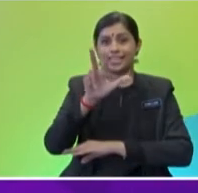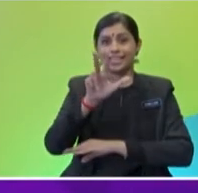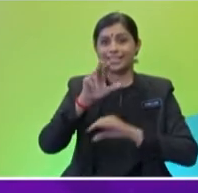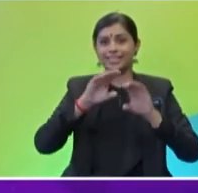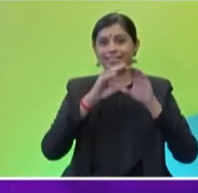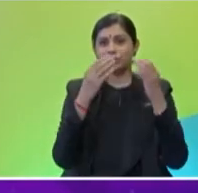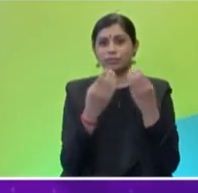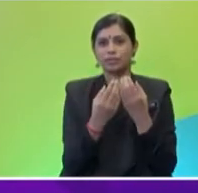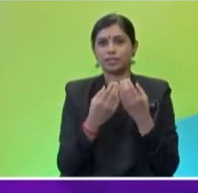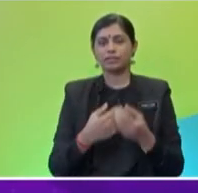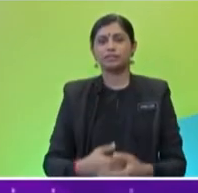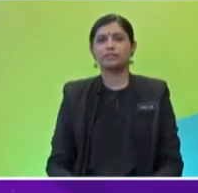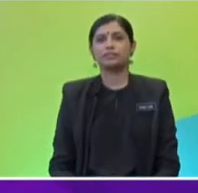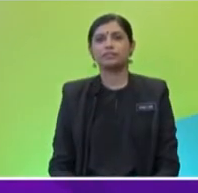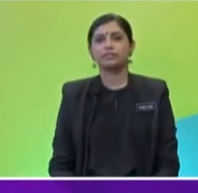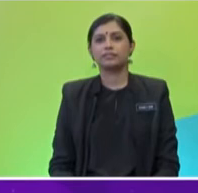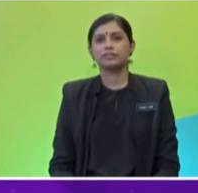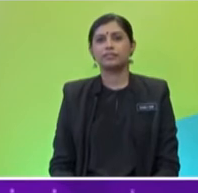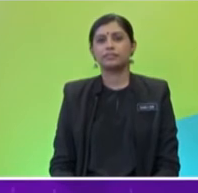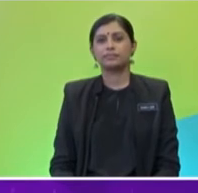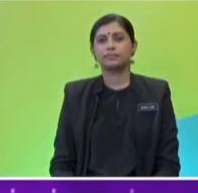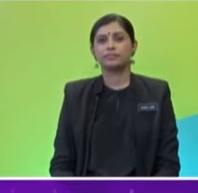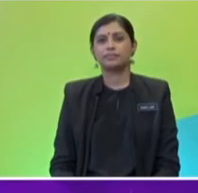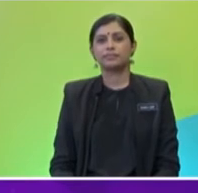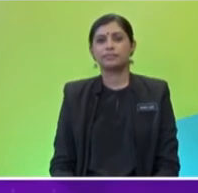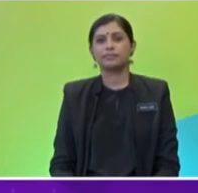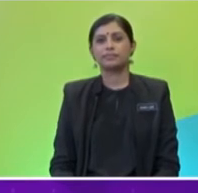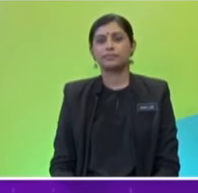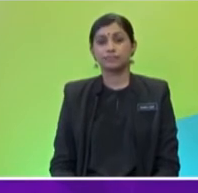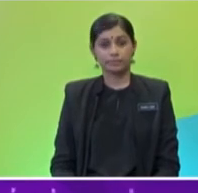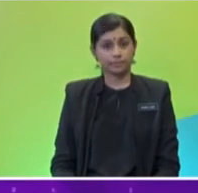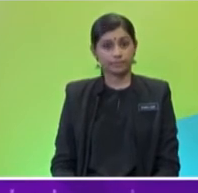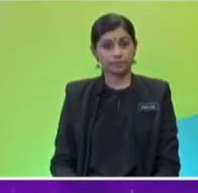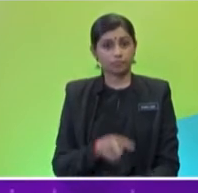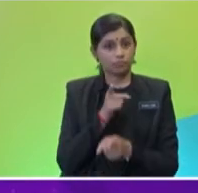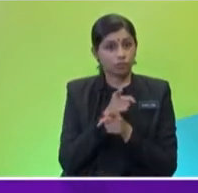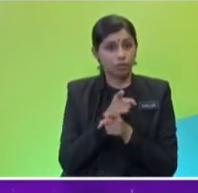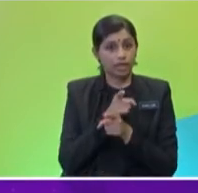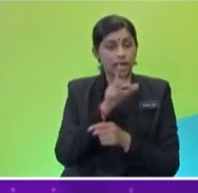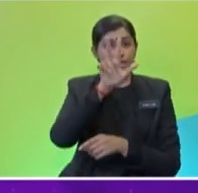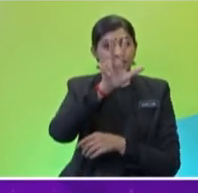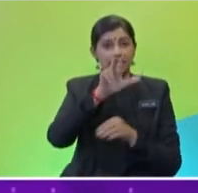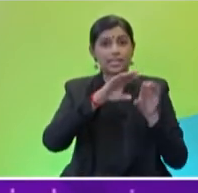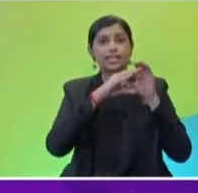kasih. Ada 3 kumpulan, cikgu. Ayuh perhatikan, adakah itu jawapannya?